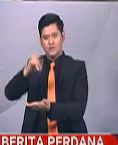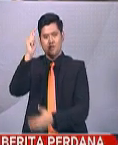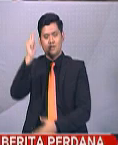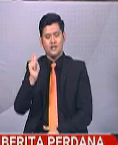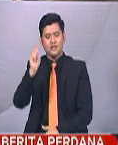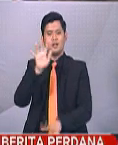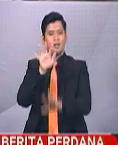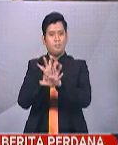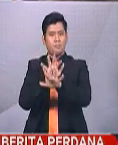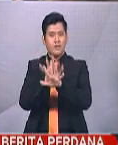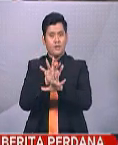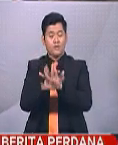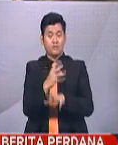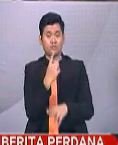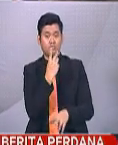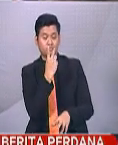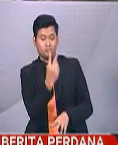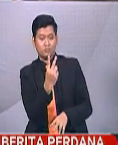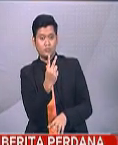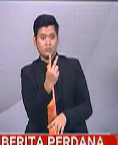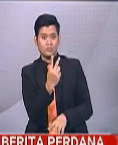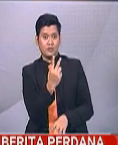Idea pemilik kedai itu berikutan